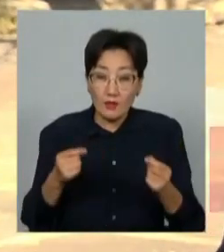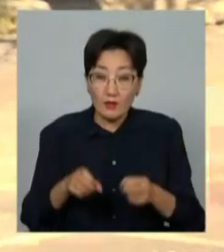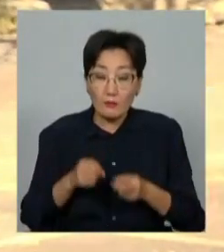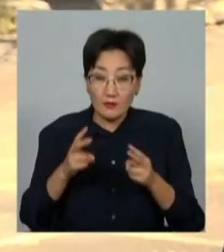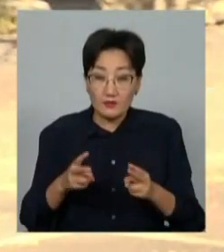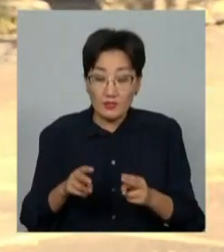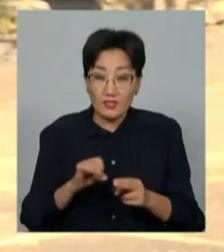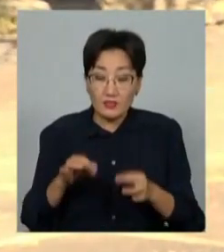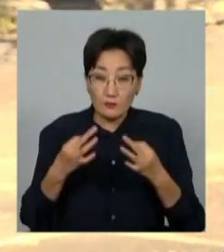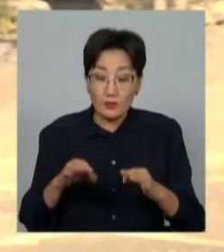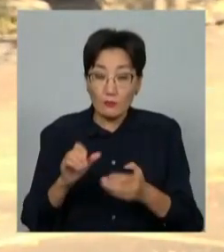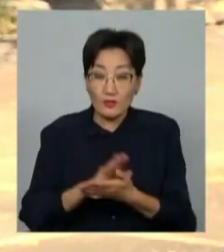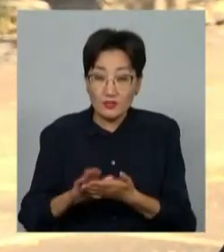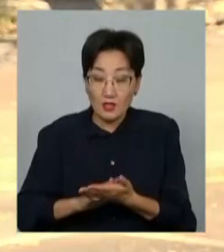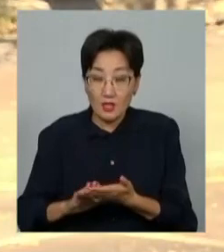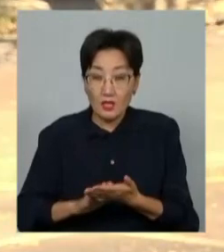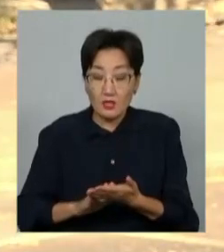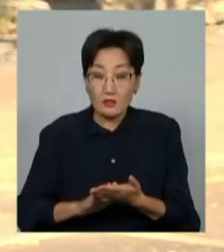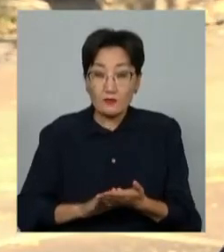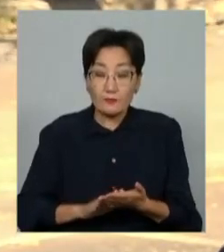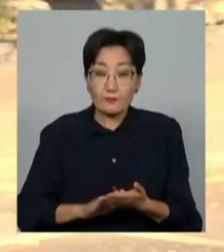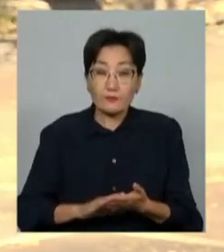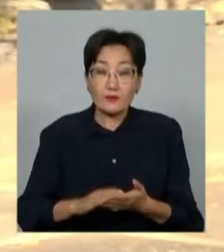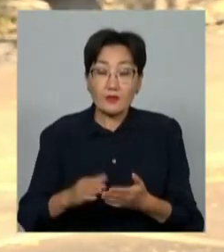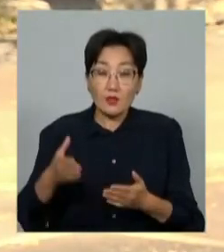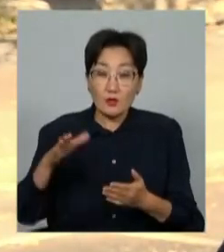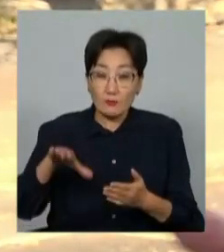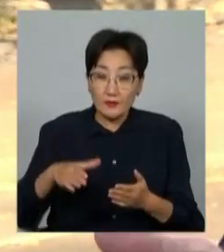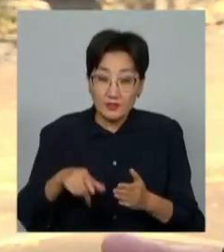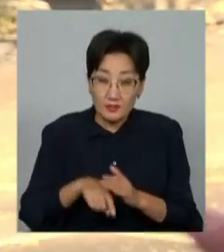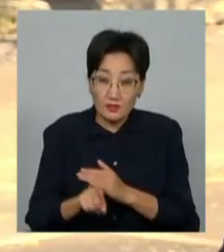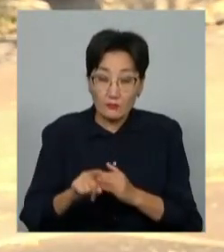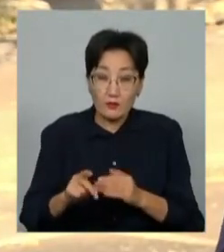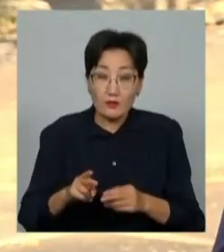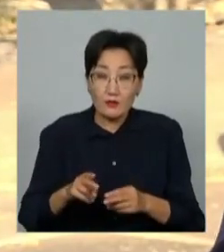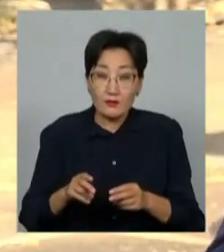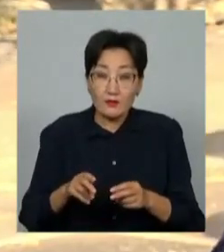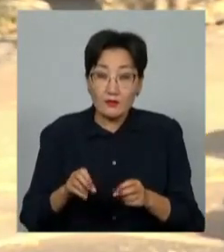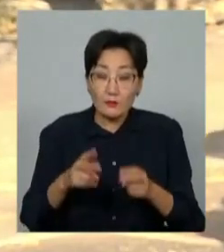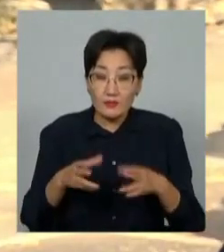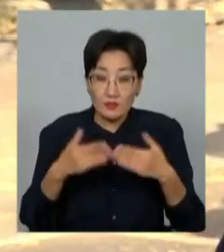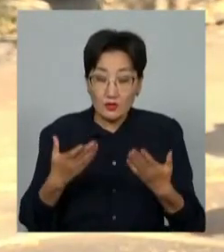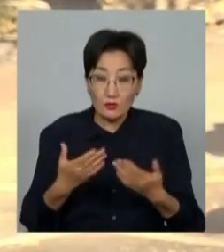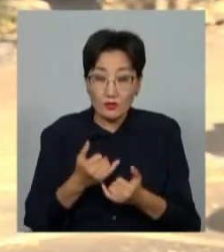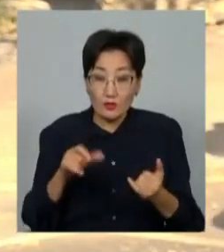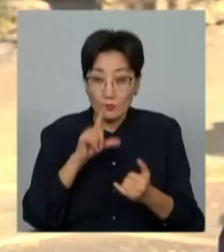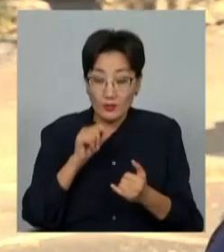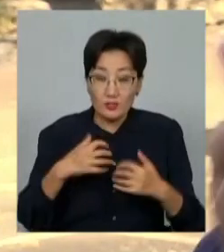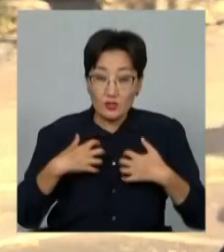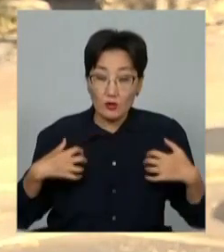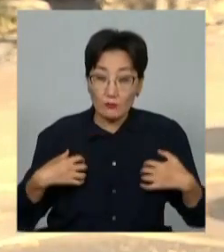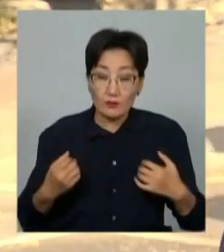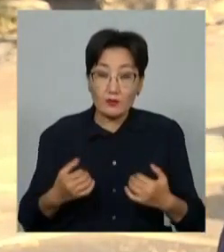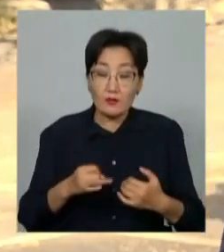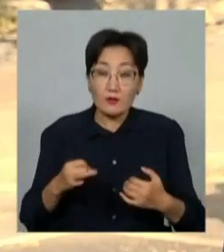для обработки как раз подъездов и не опасно для птиц, животных, ну